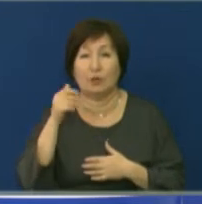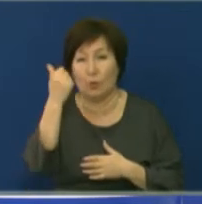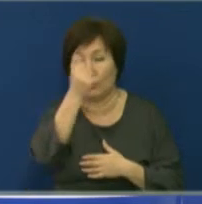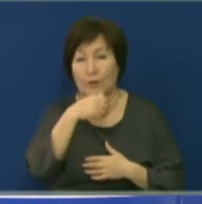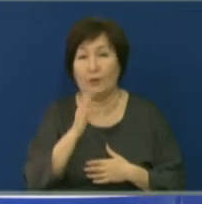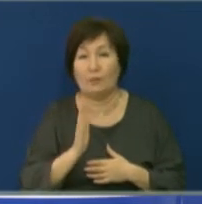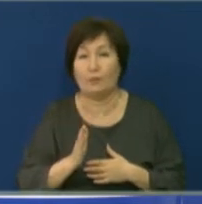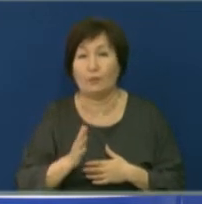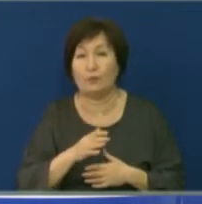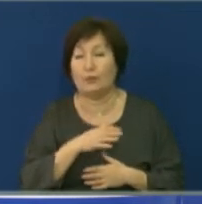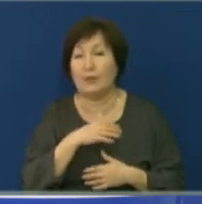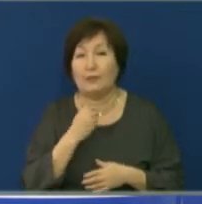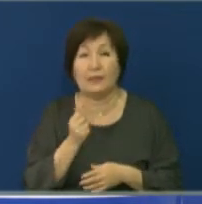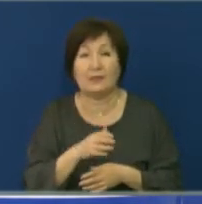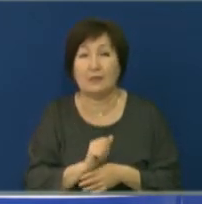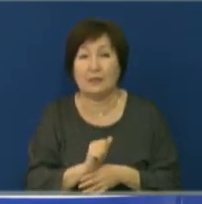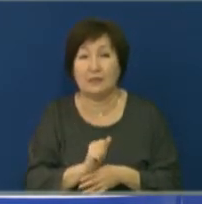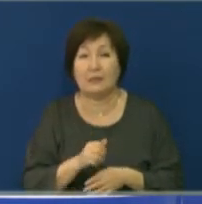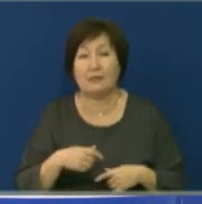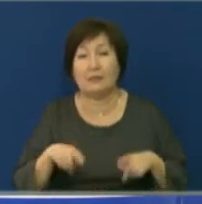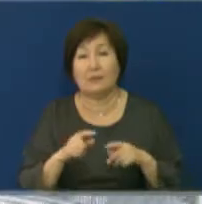многодетных семей, не обеспеченных собственным жильем.